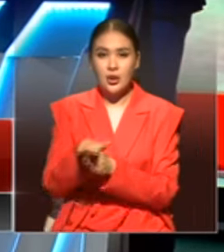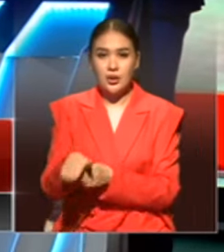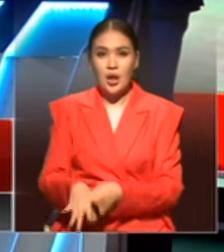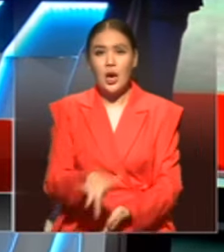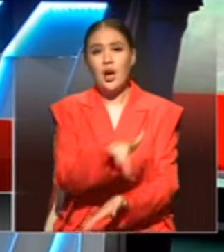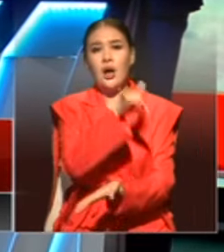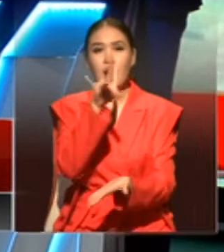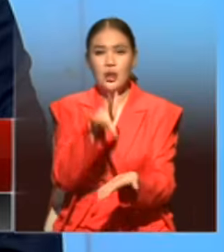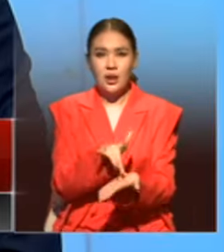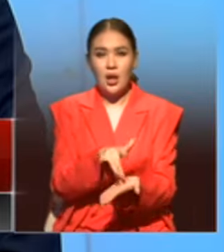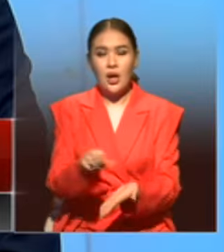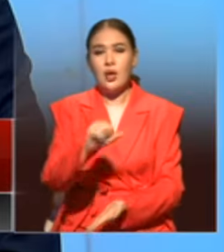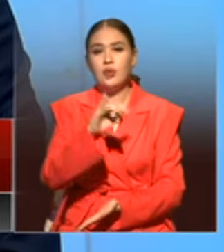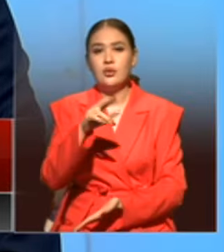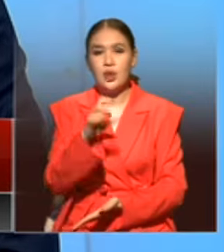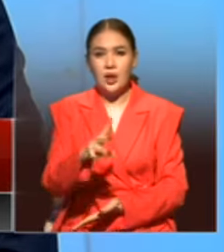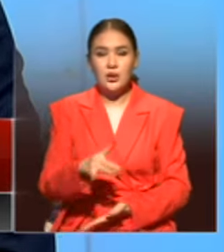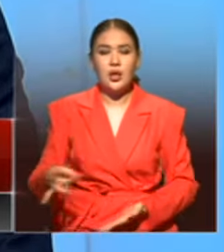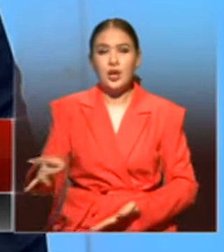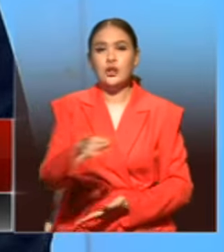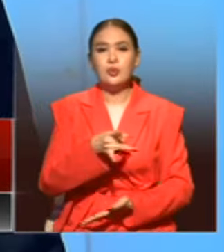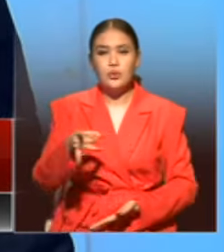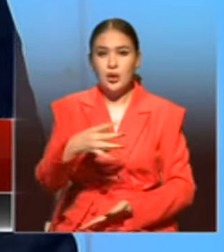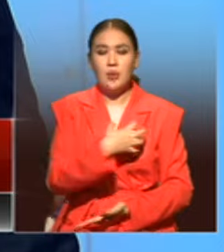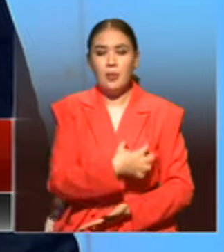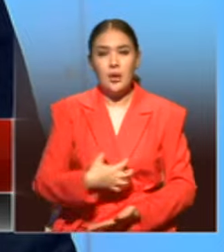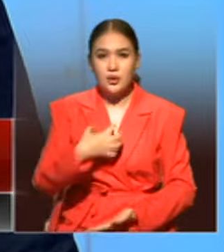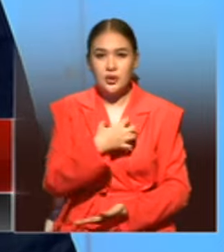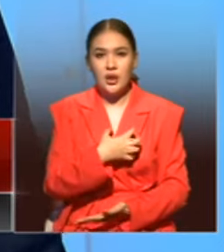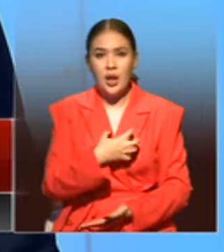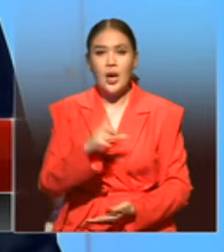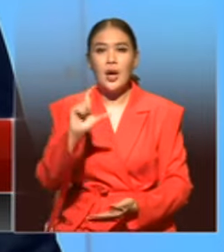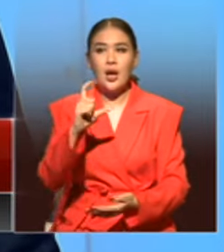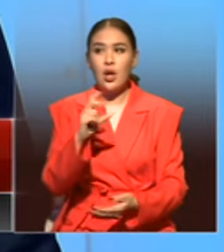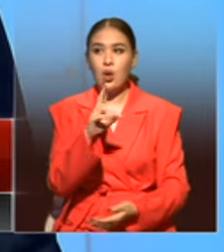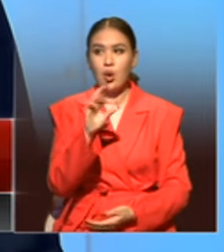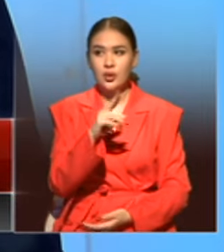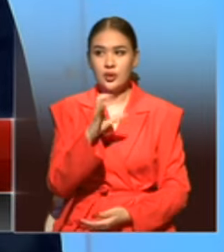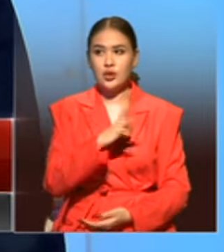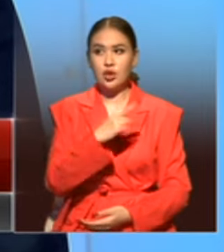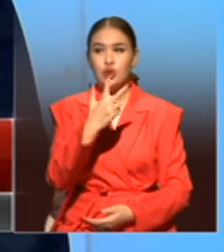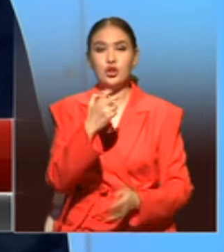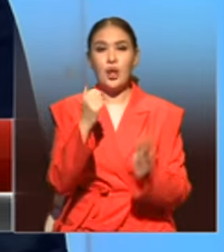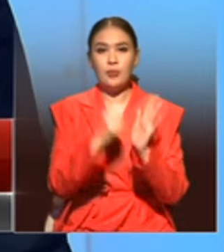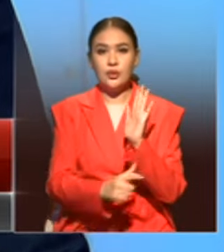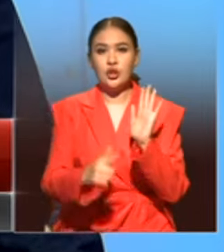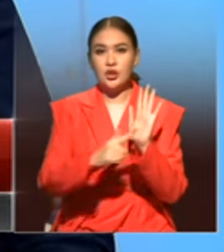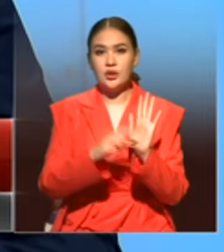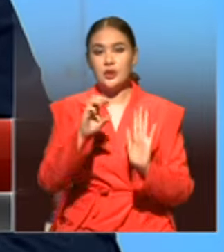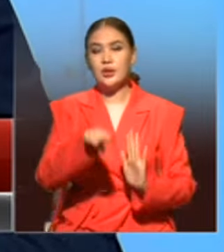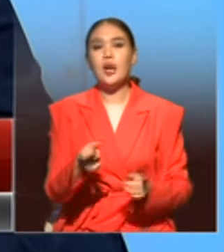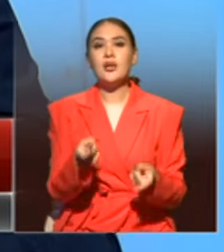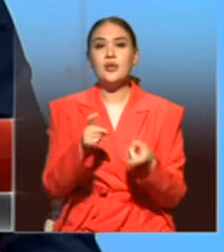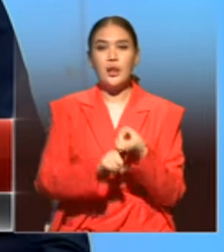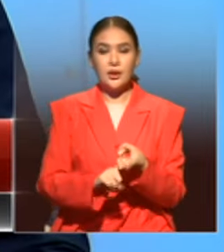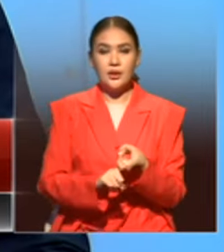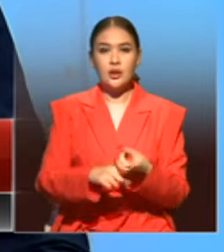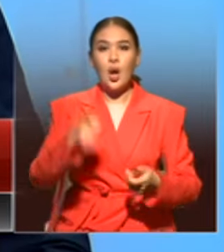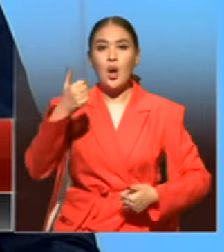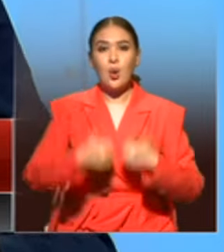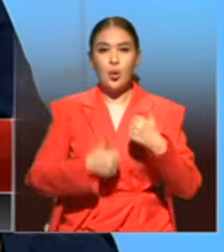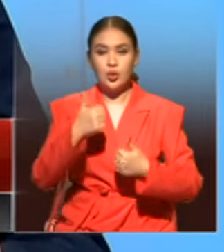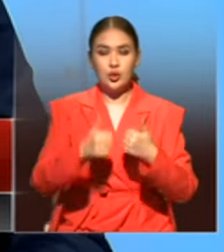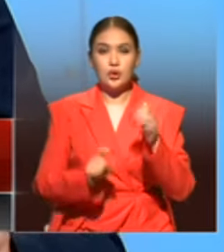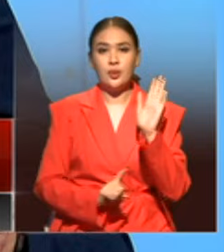қала болсын, аудан болсын, республикалық маңызды қала болсын, ол экологиялық кодекстің 367-ші бабына сәйкес, яғни конкурс